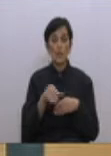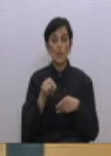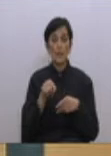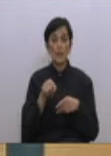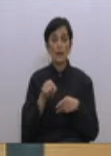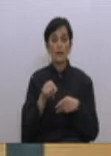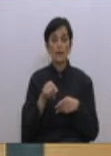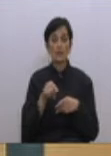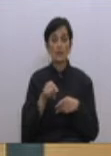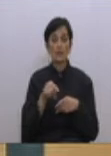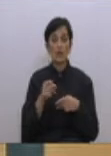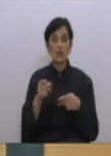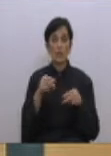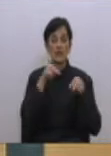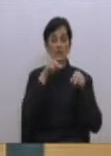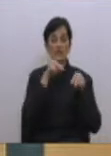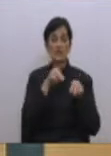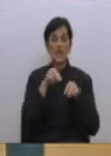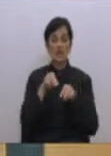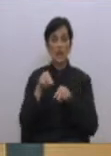შესრულებაზე ზედამხედველობა